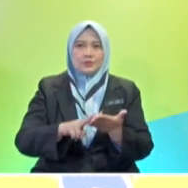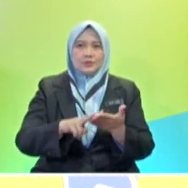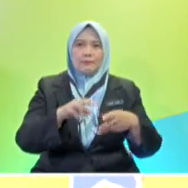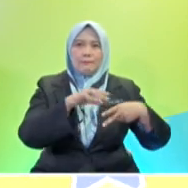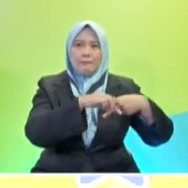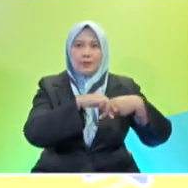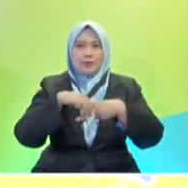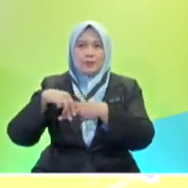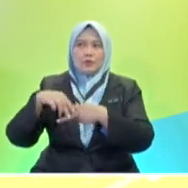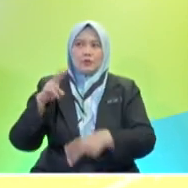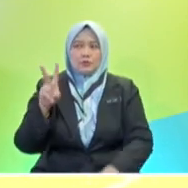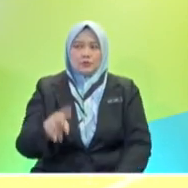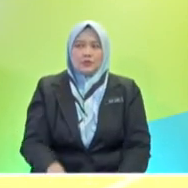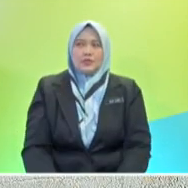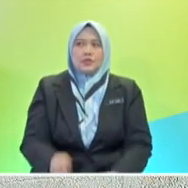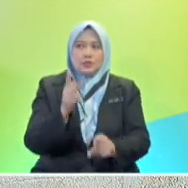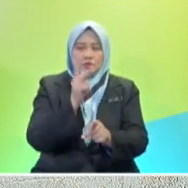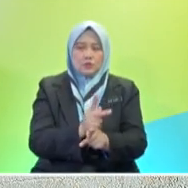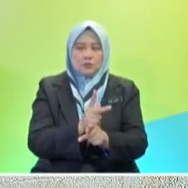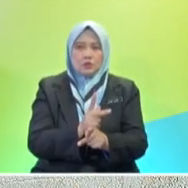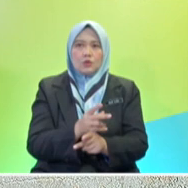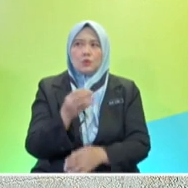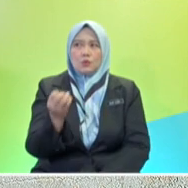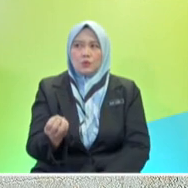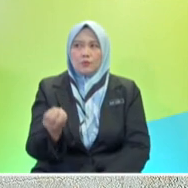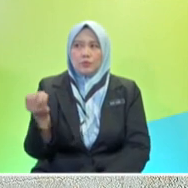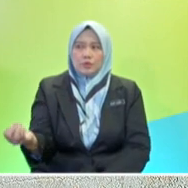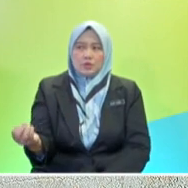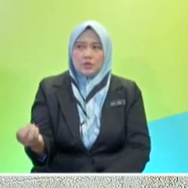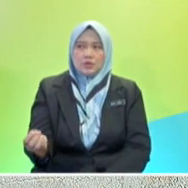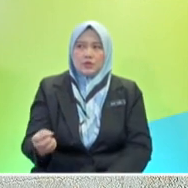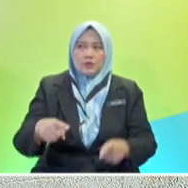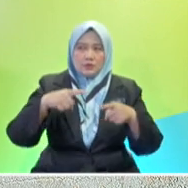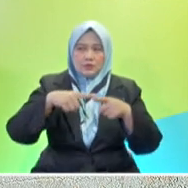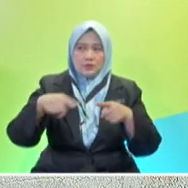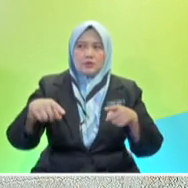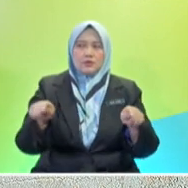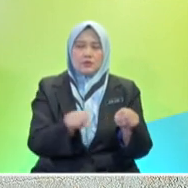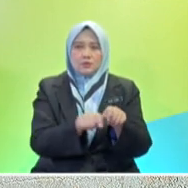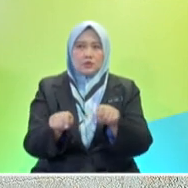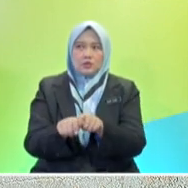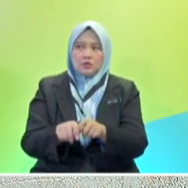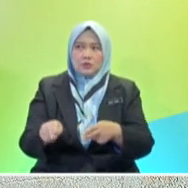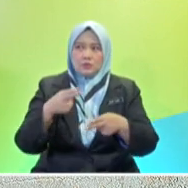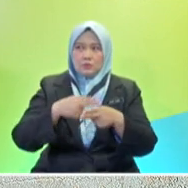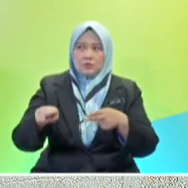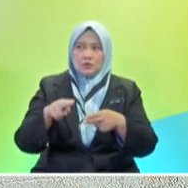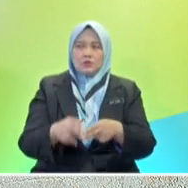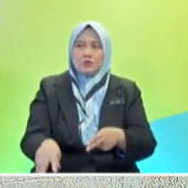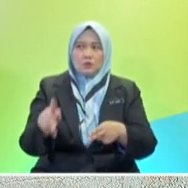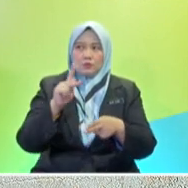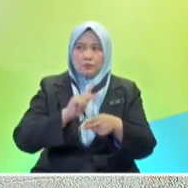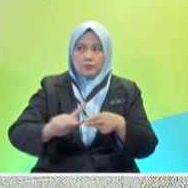Irfan. Simpan objek tajam seperti pisau, parang dan garpu